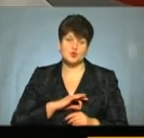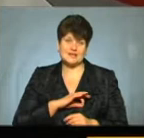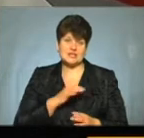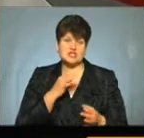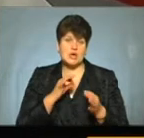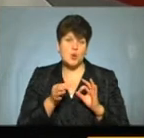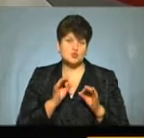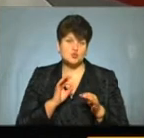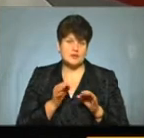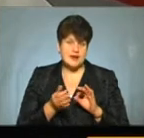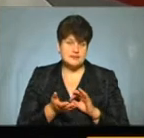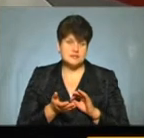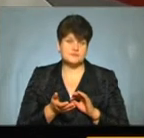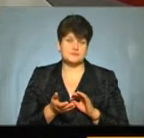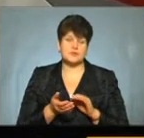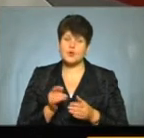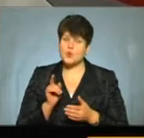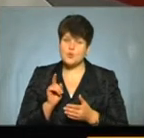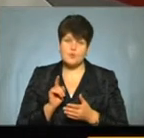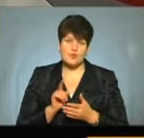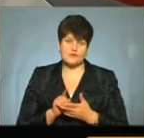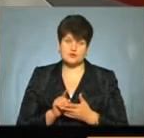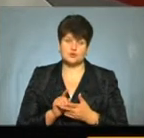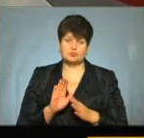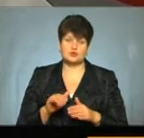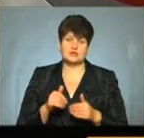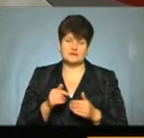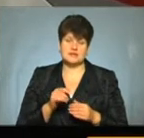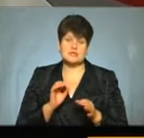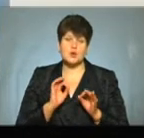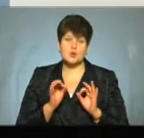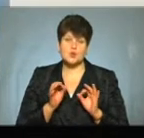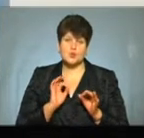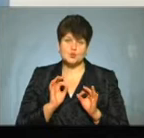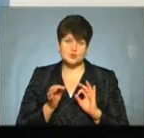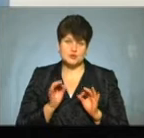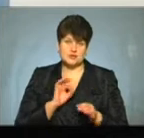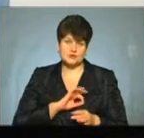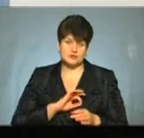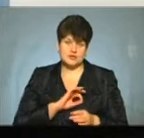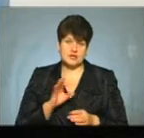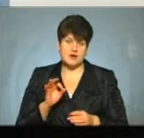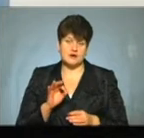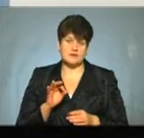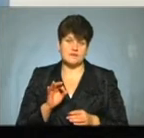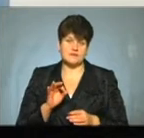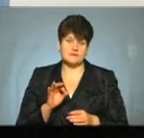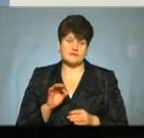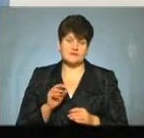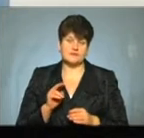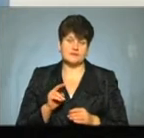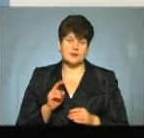консультацій обов'язково, що будуть надаватися юридичні консультації, на офісі від Дії